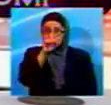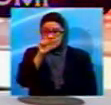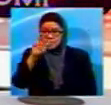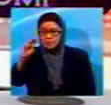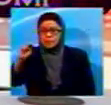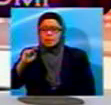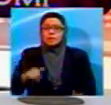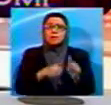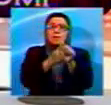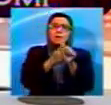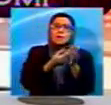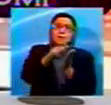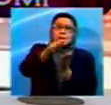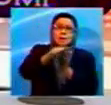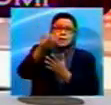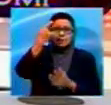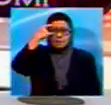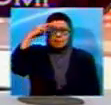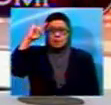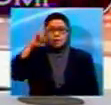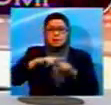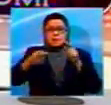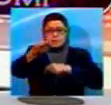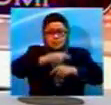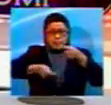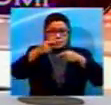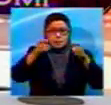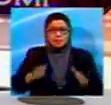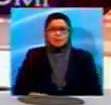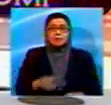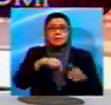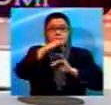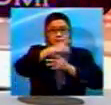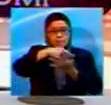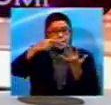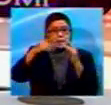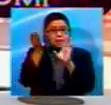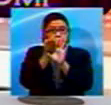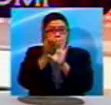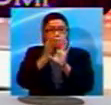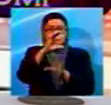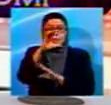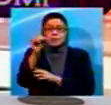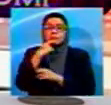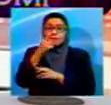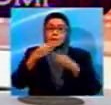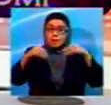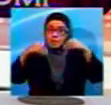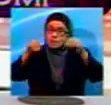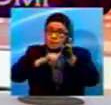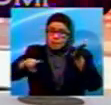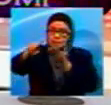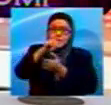berikutan belian spekulasi pedagang kanan minyak sawit interband group of companies Jim teh berkata pasaran Minggu depan dijangka